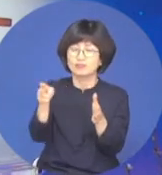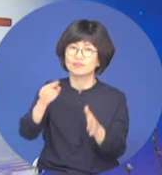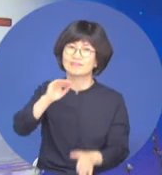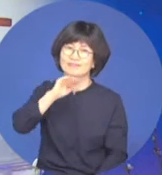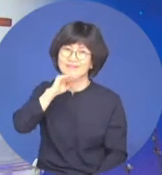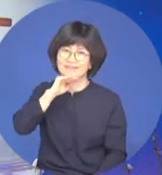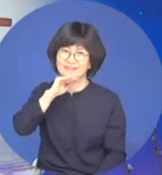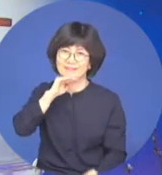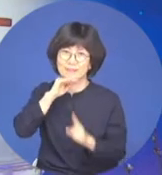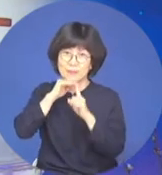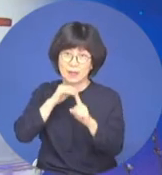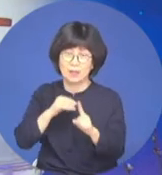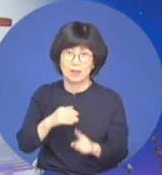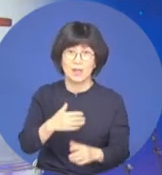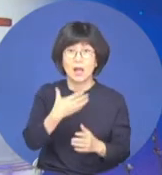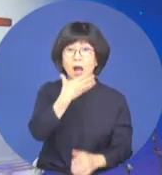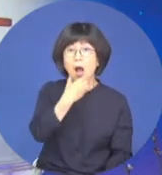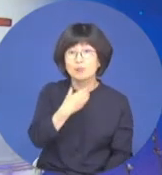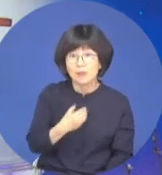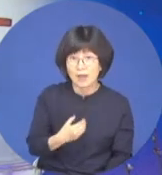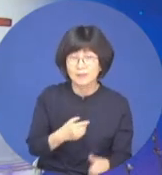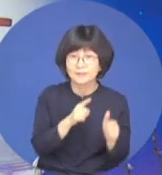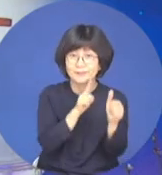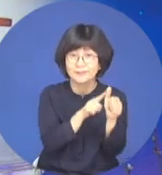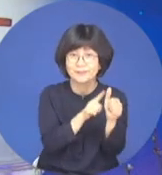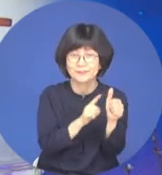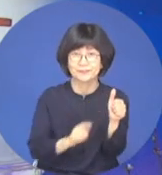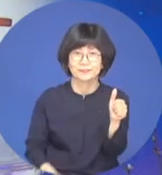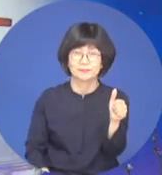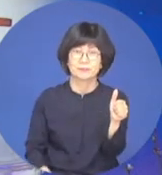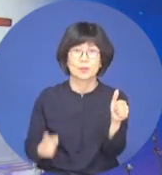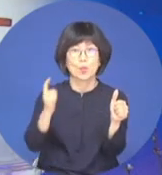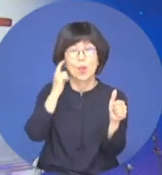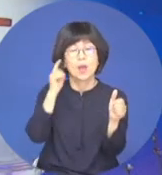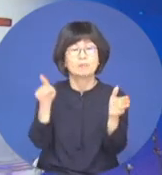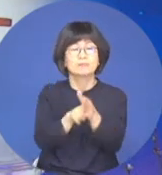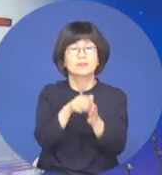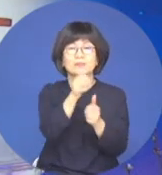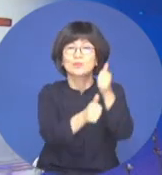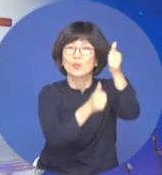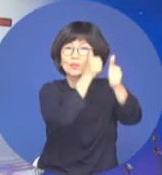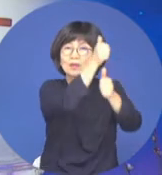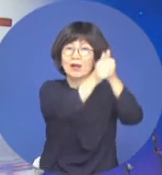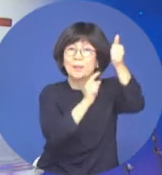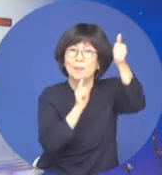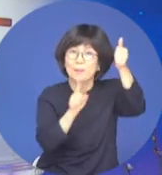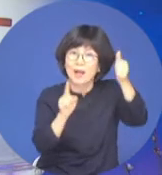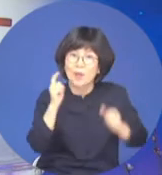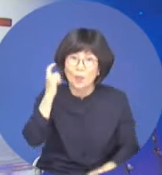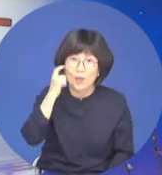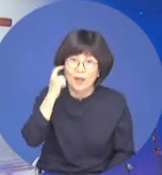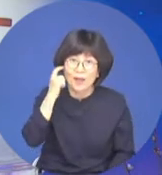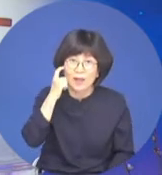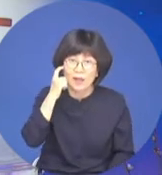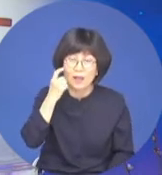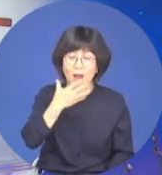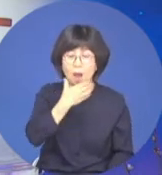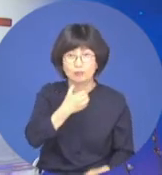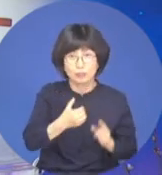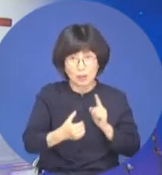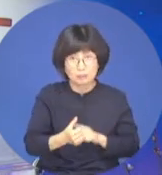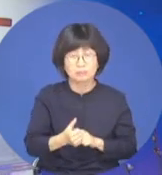있잖아요. 아브라함을 왜 믿음의 조상이라고 합니까? 아브라함은 믿음으로 하나님의 자녀가